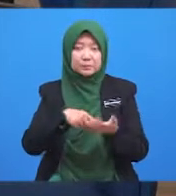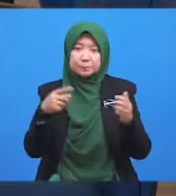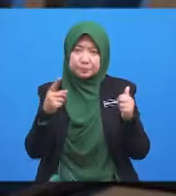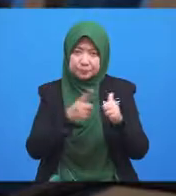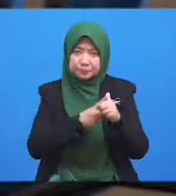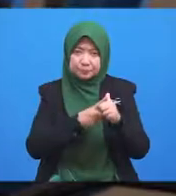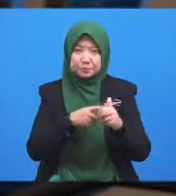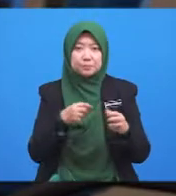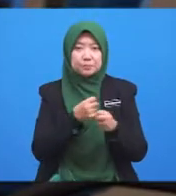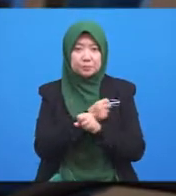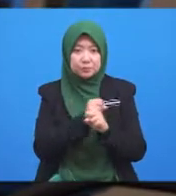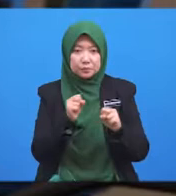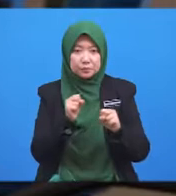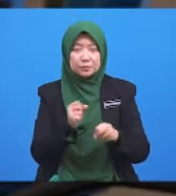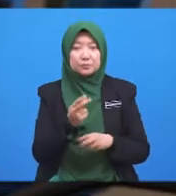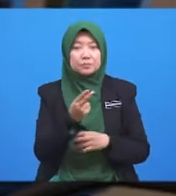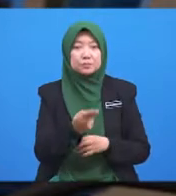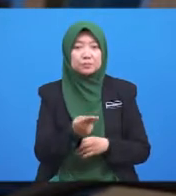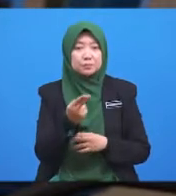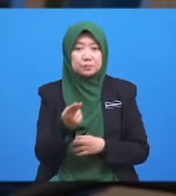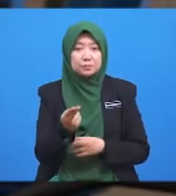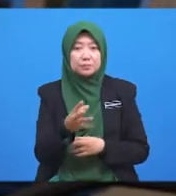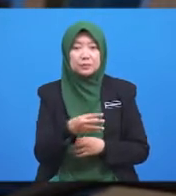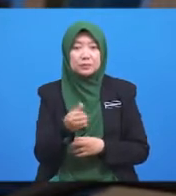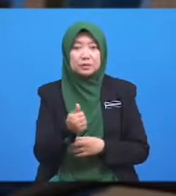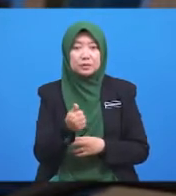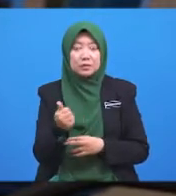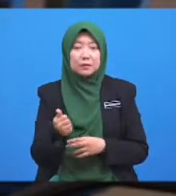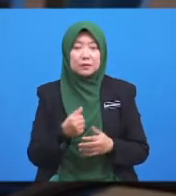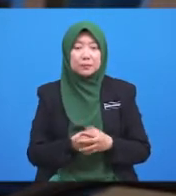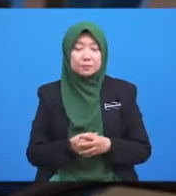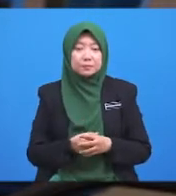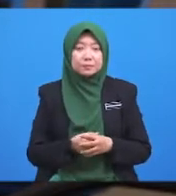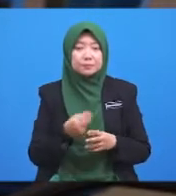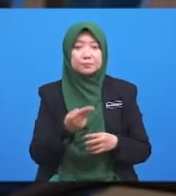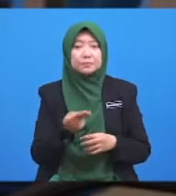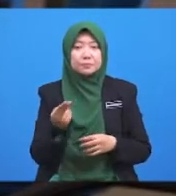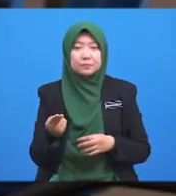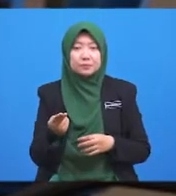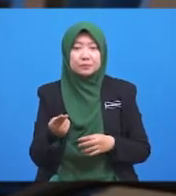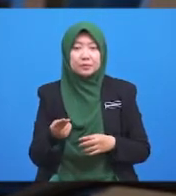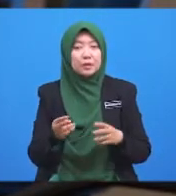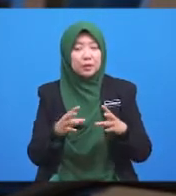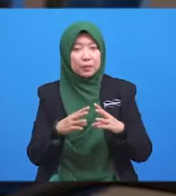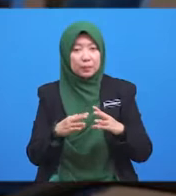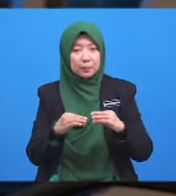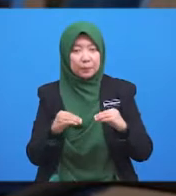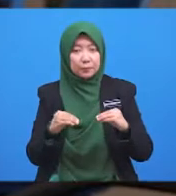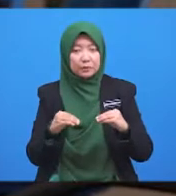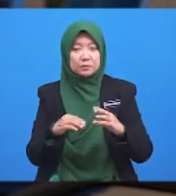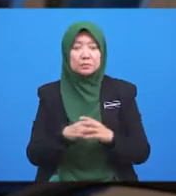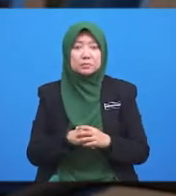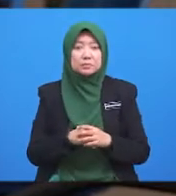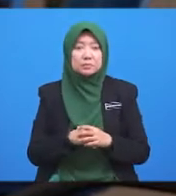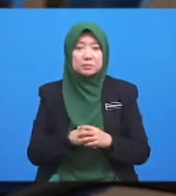pertama, sediakan bahan dan alatan. Bahan yang digunakan adalah kapas muka,